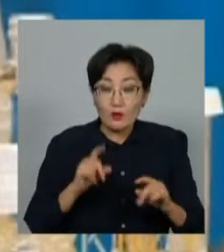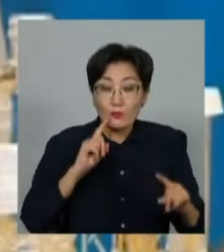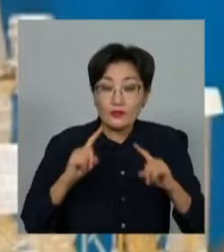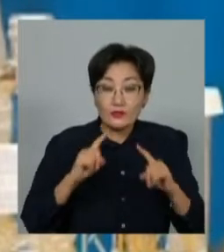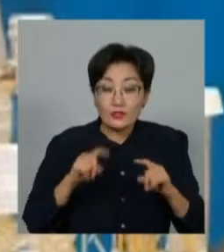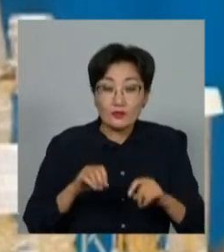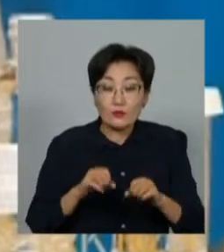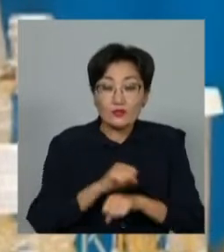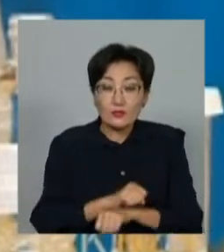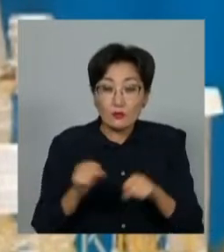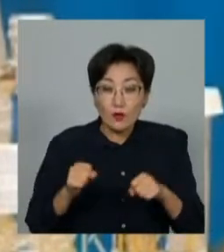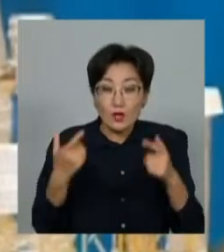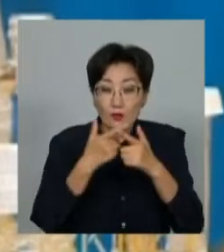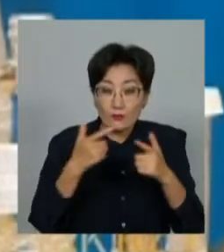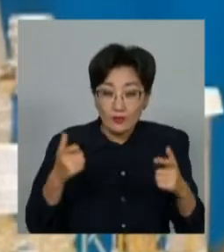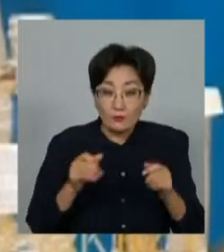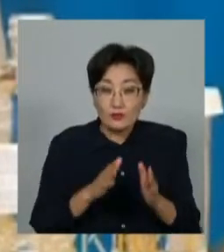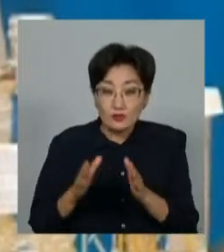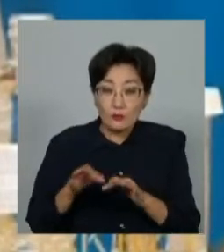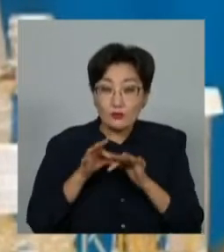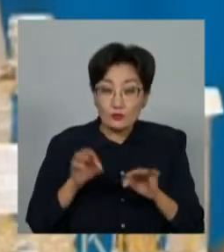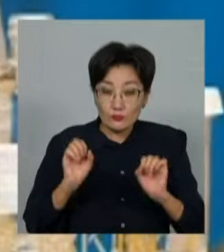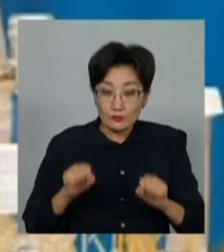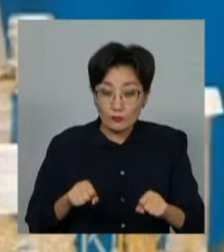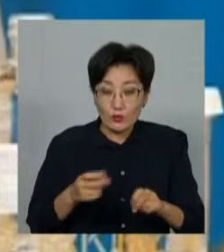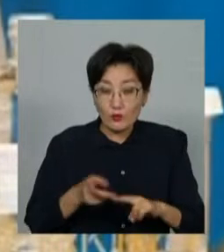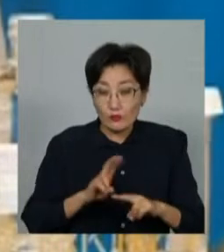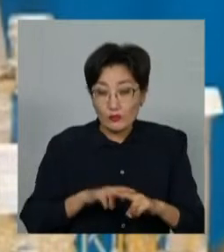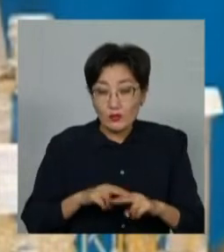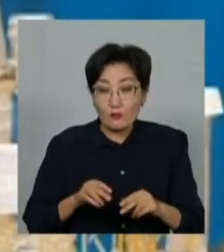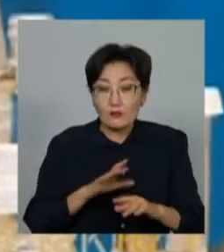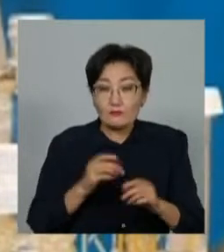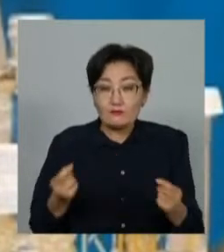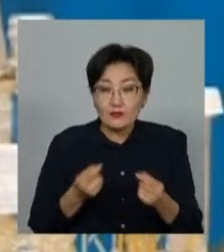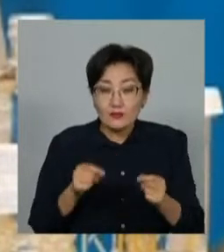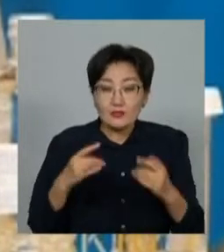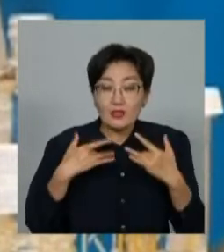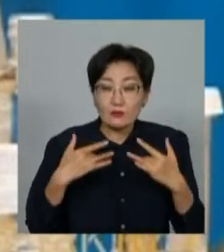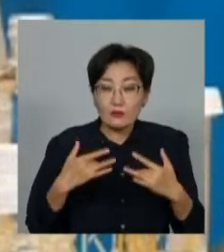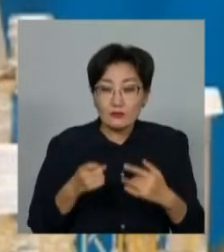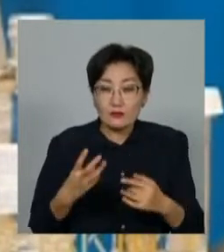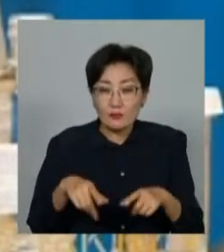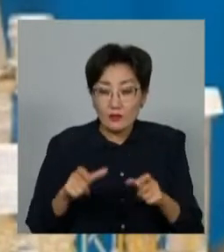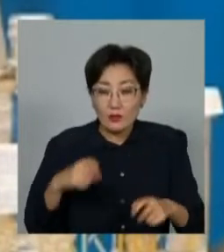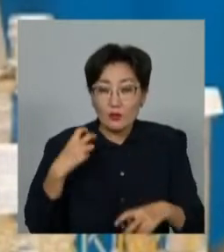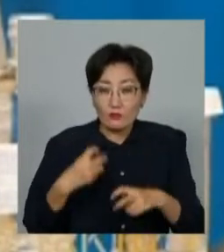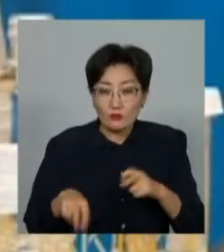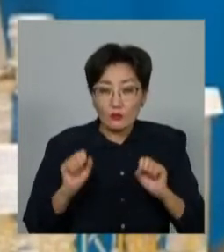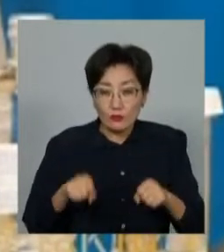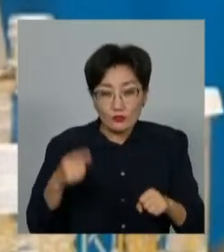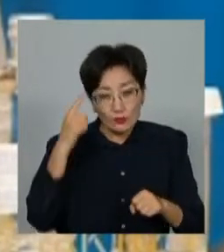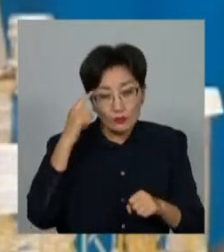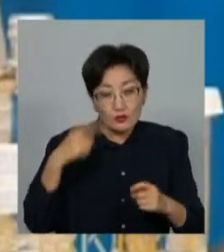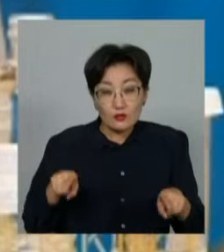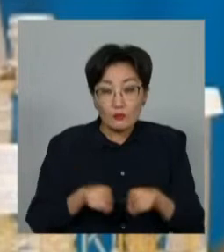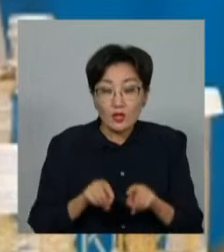жиналыстар демонстрациялар хабарландыру режимінде де өткізіле алады. Бірақ осынау болмашы талапты кейбір азаматтар бұзуға болады деп есептейді. Осы